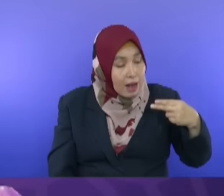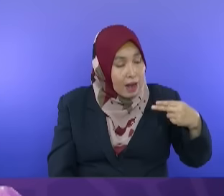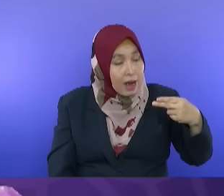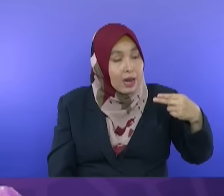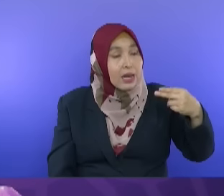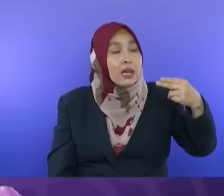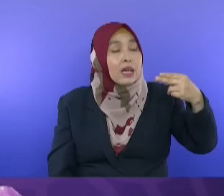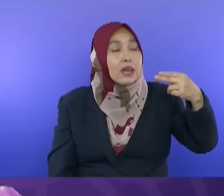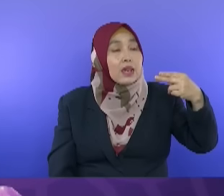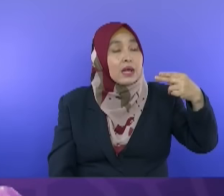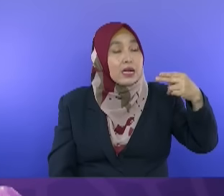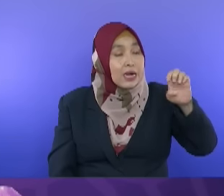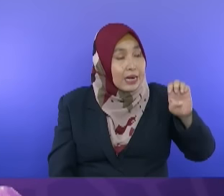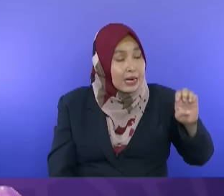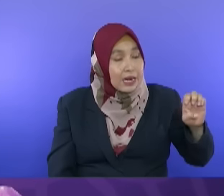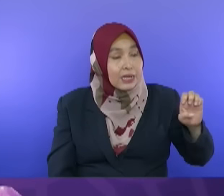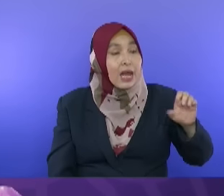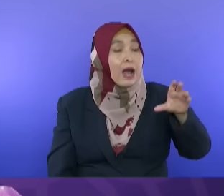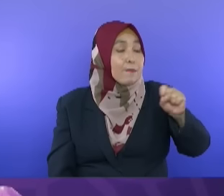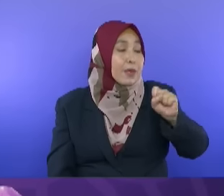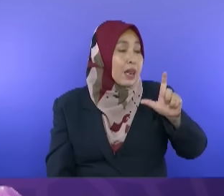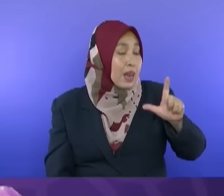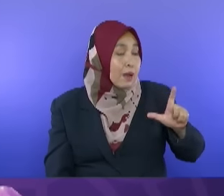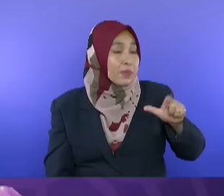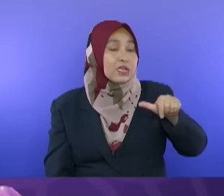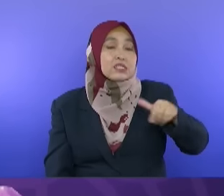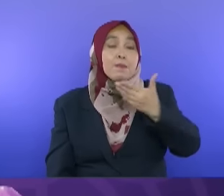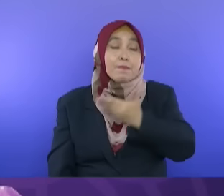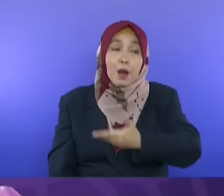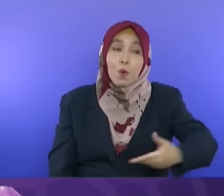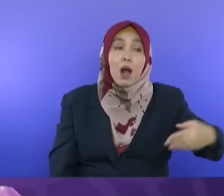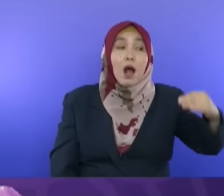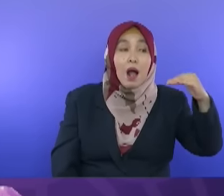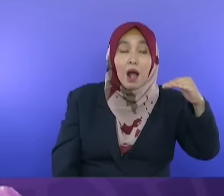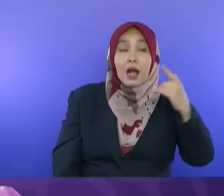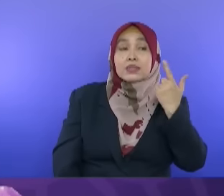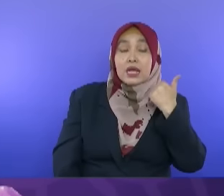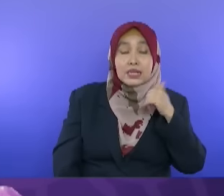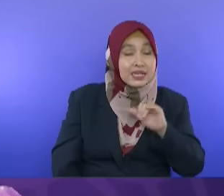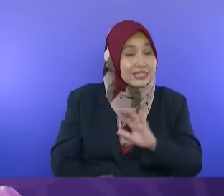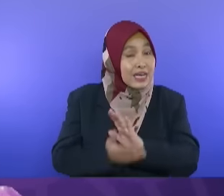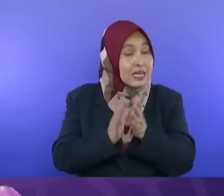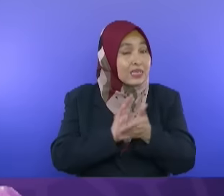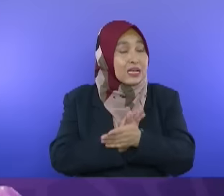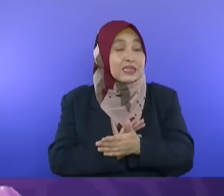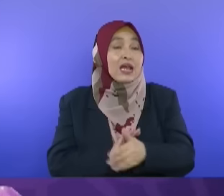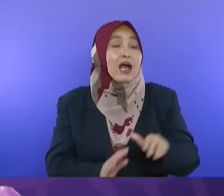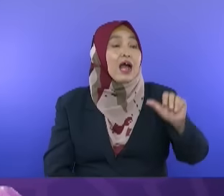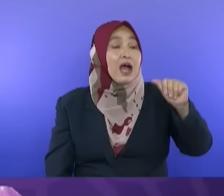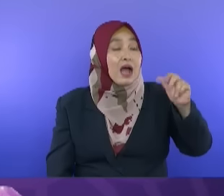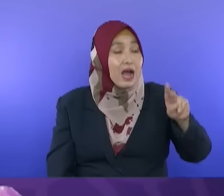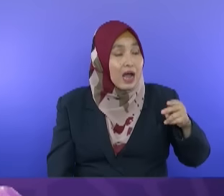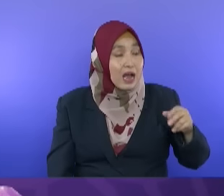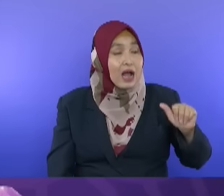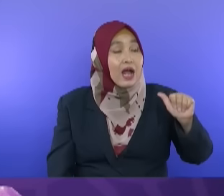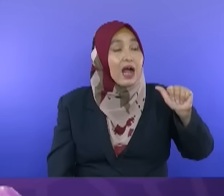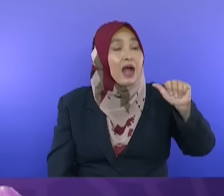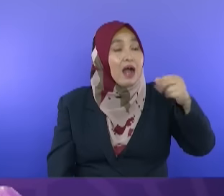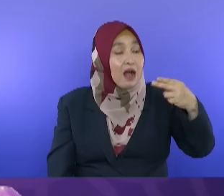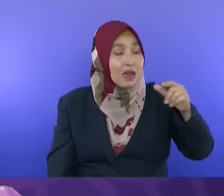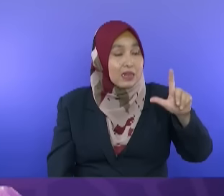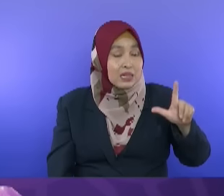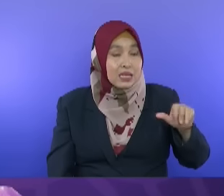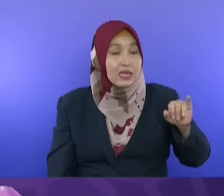dimatikan lah cuma bedanya ambil lampu Dimas lagi bawa suara tadi jadilah dia sebagai ahli-ahli ahli